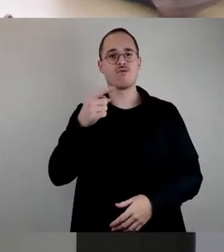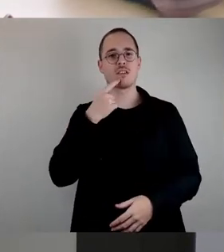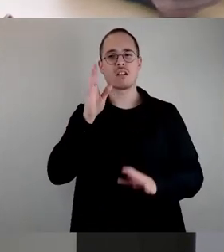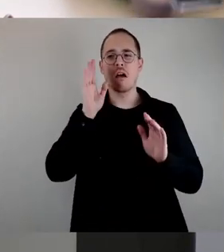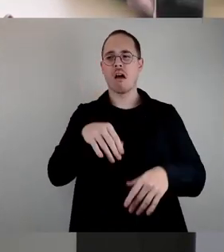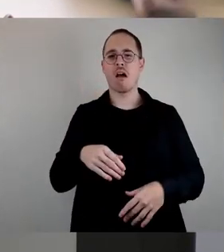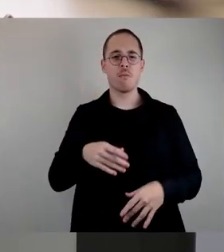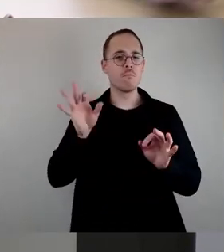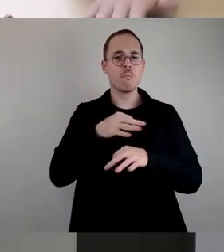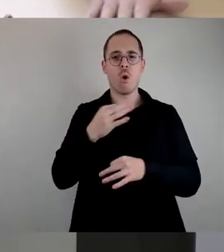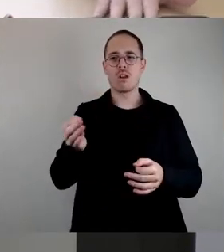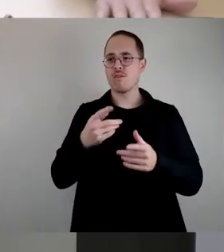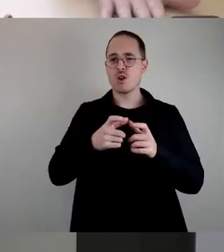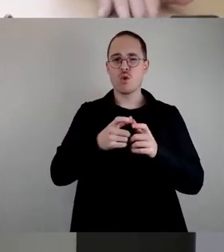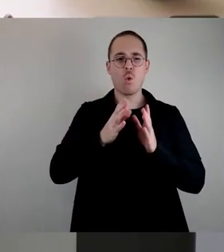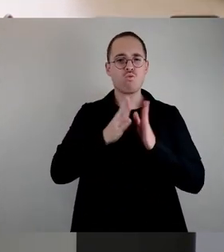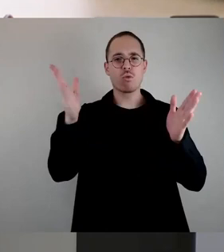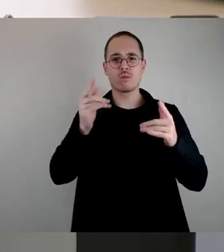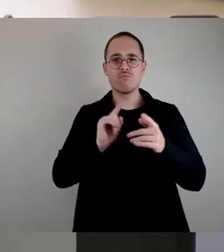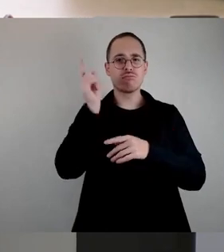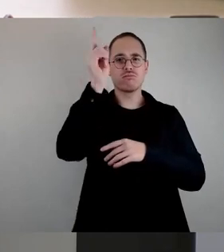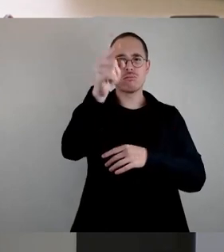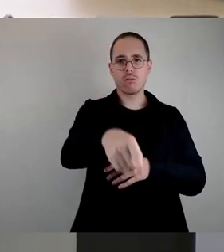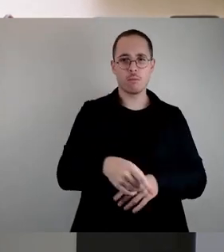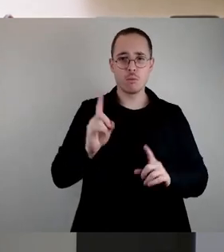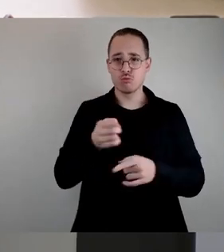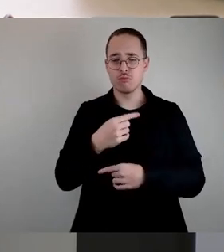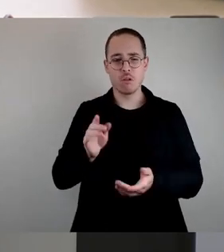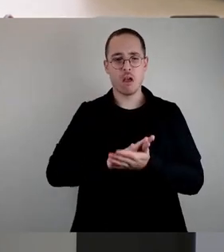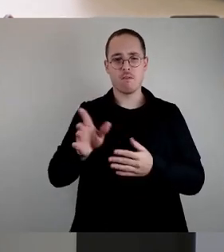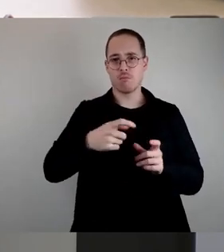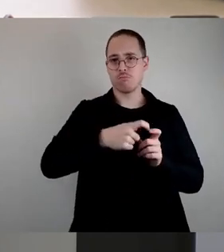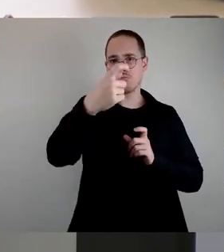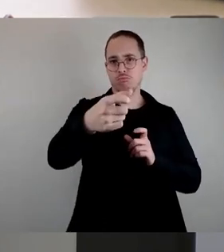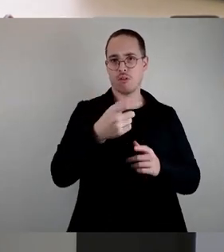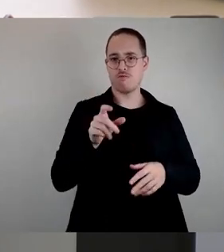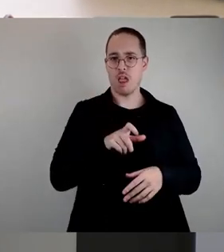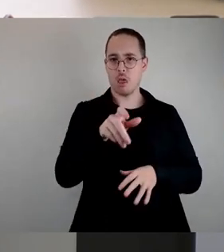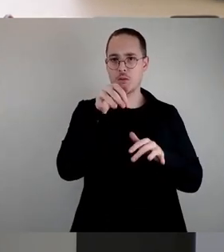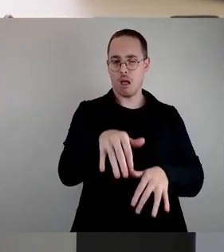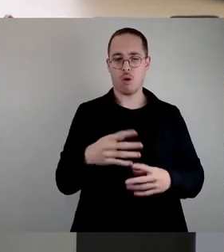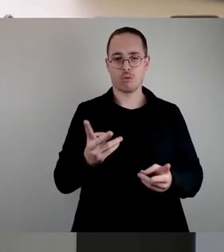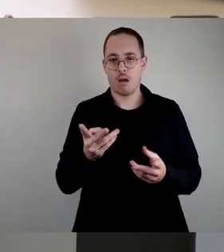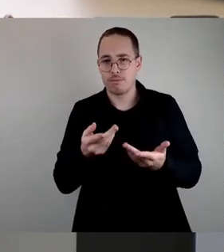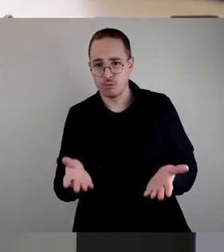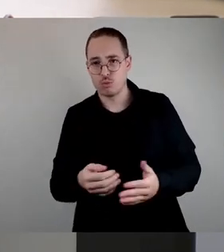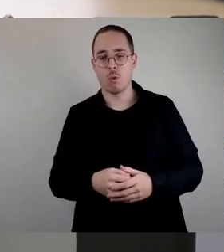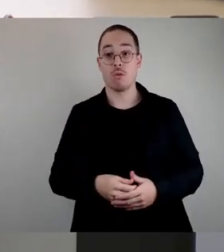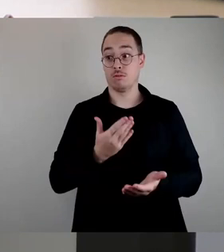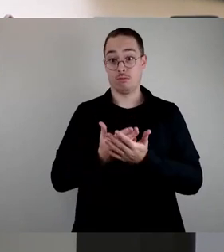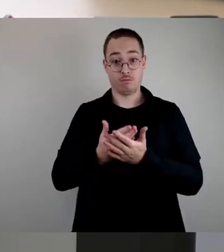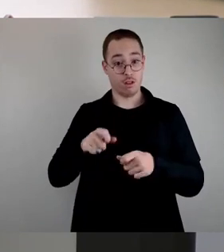drüber. Und das Ergebnis war immer wieder neue Prüfaufträge an die Verwaltung. Und jetzt haben wir